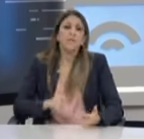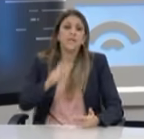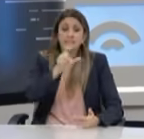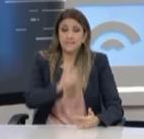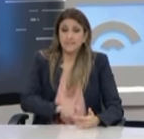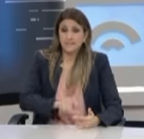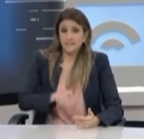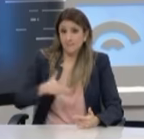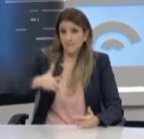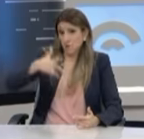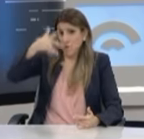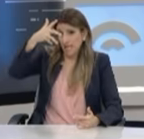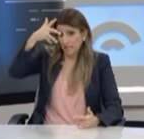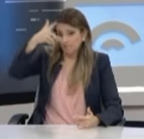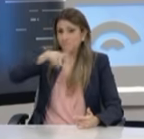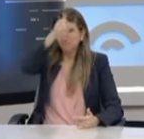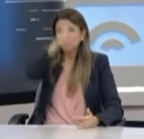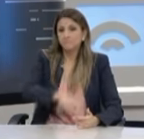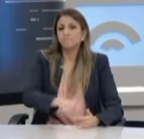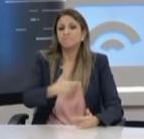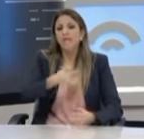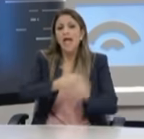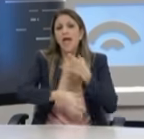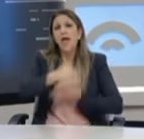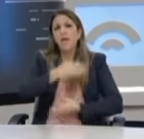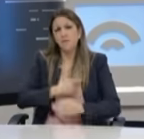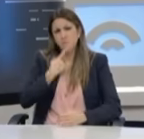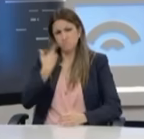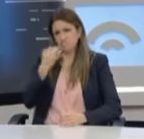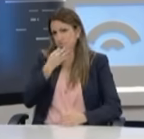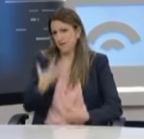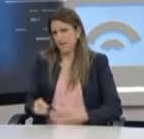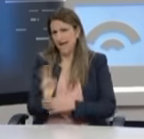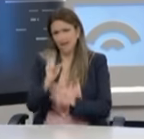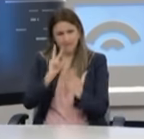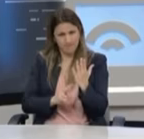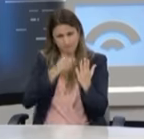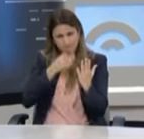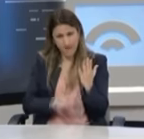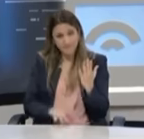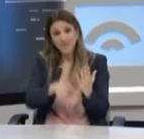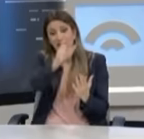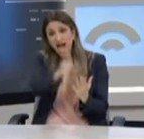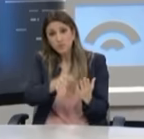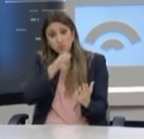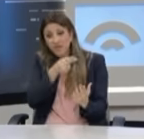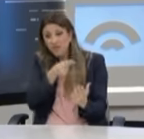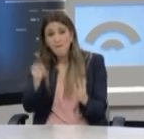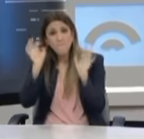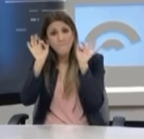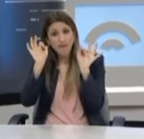Μητσοτάκης, που έλεγε, όσα προανέφερα, θα μιλούσε ποτέ για